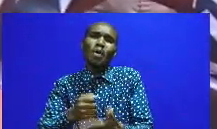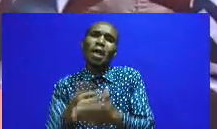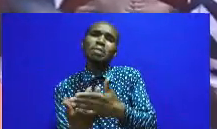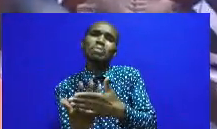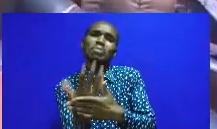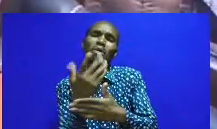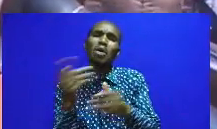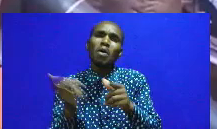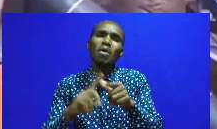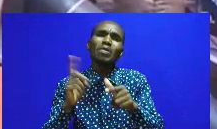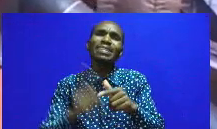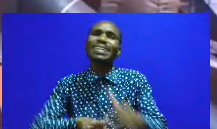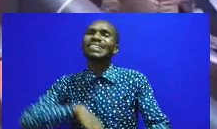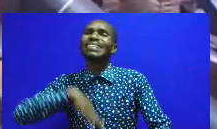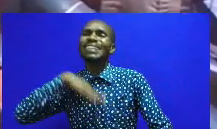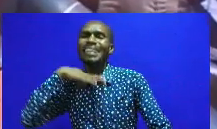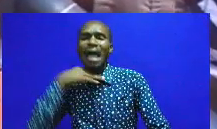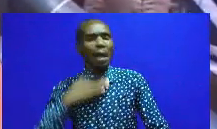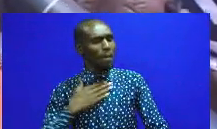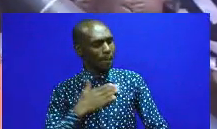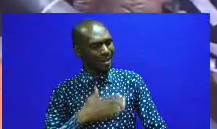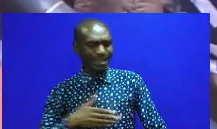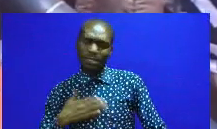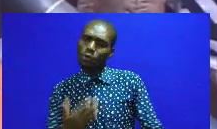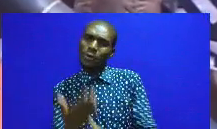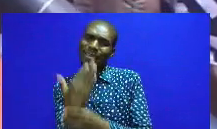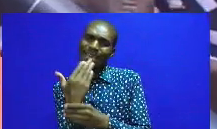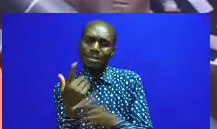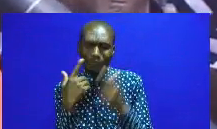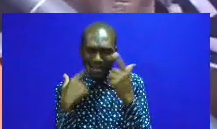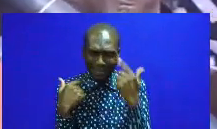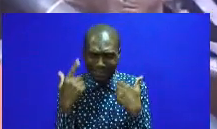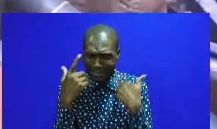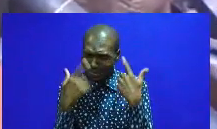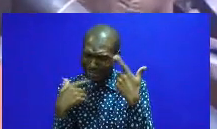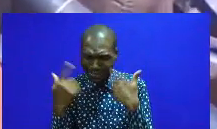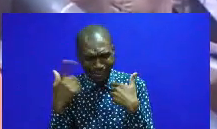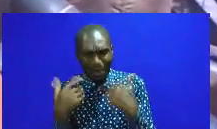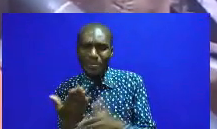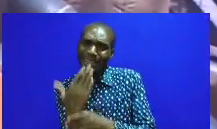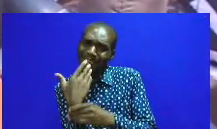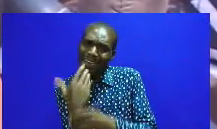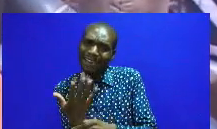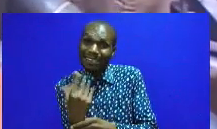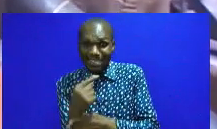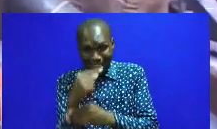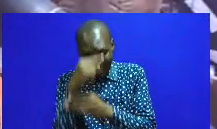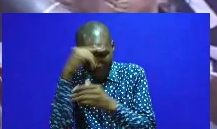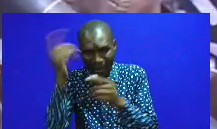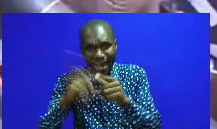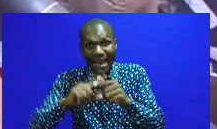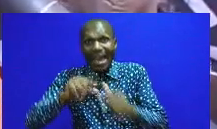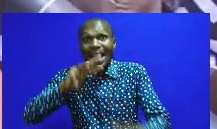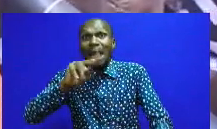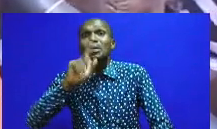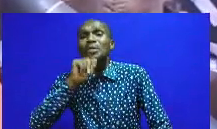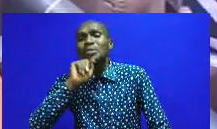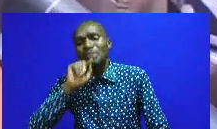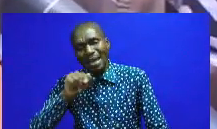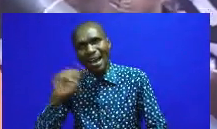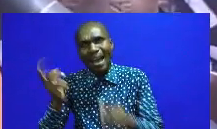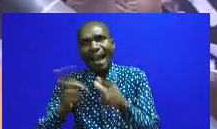gukina kaki twasabire ngorera tore twasabire eserekari omwe musiyo nyatieko